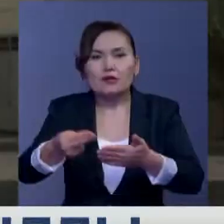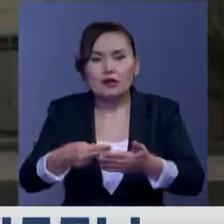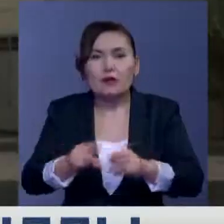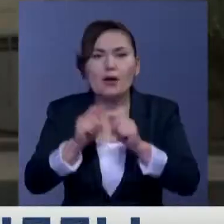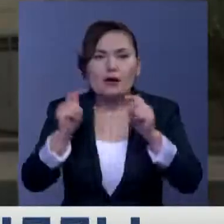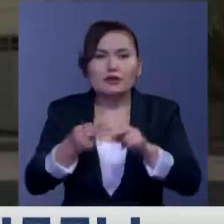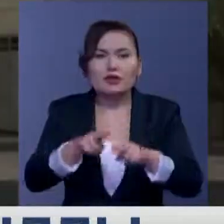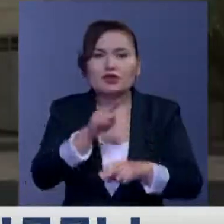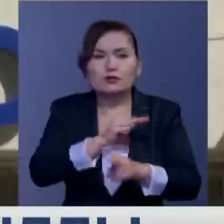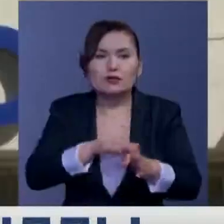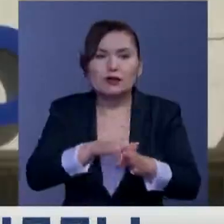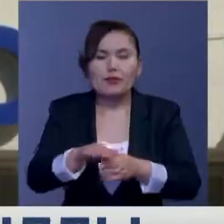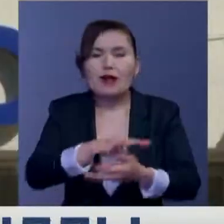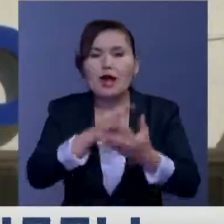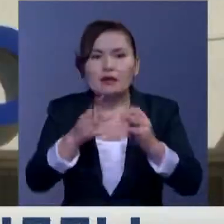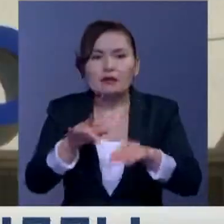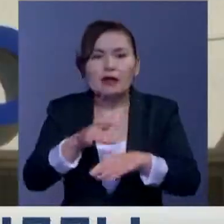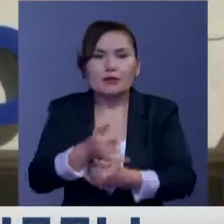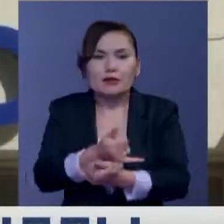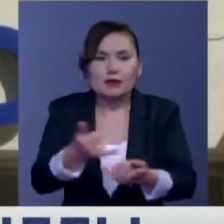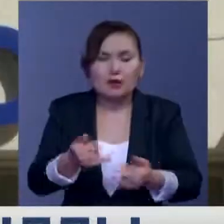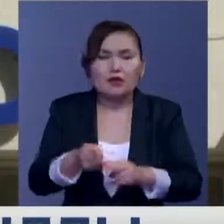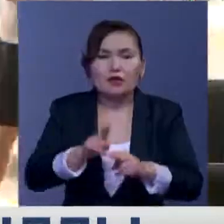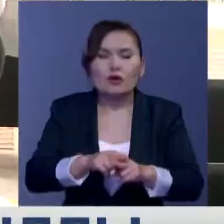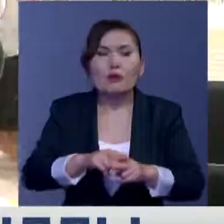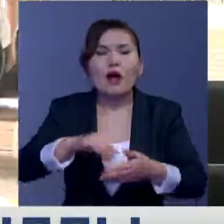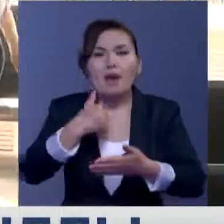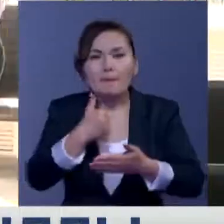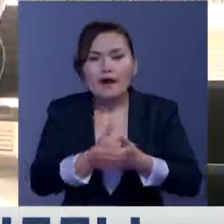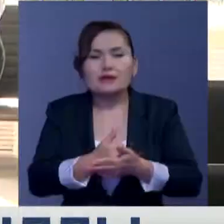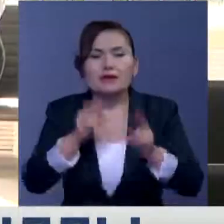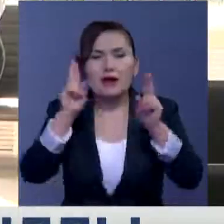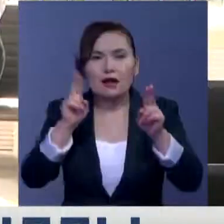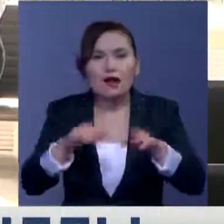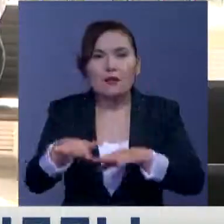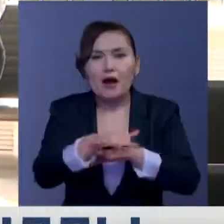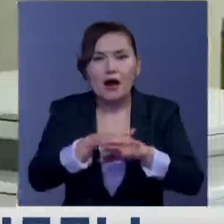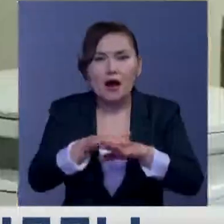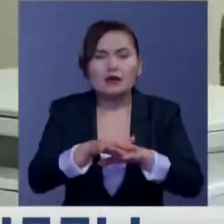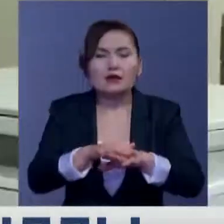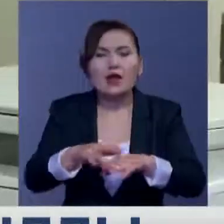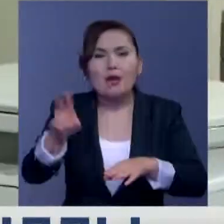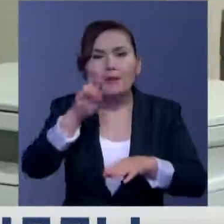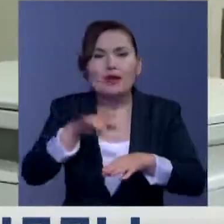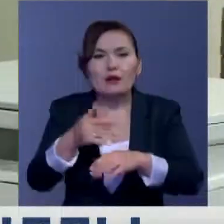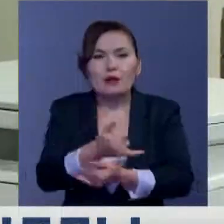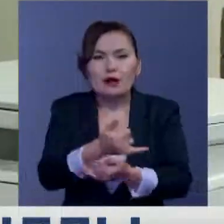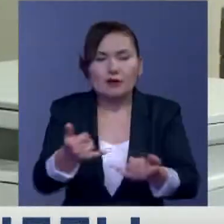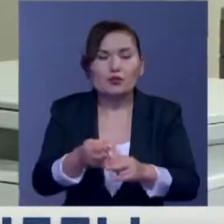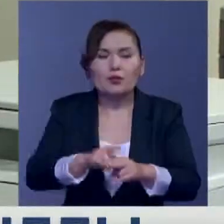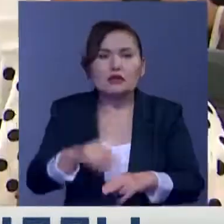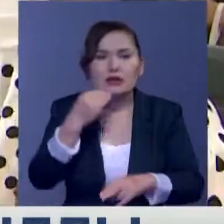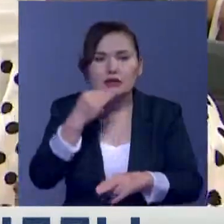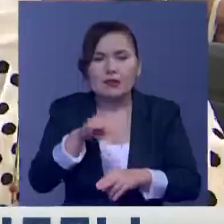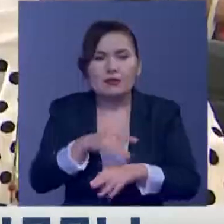аштыру секілді жұмыстар атқарылады. Жалпы сервистік әкімдік жүйесінің басты қағидасы халыққа барлық мемлекеттік қызметті бір ғимаратта